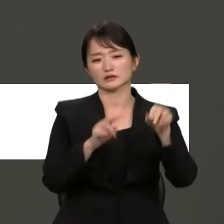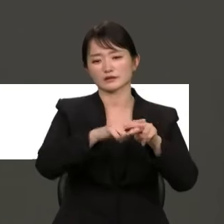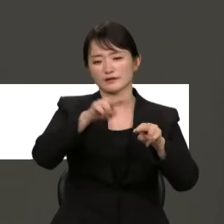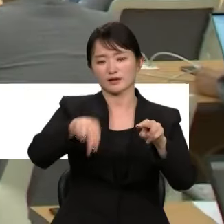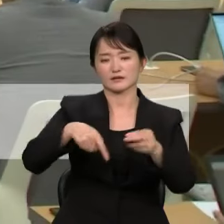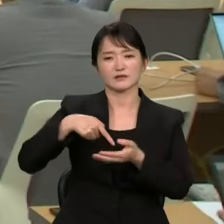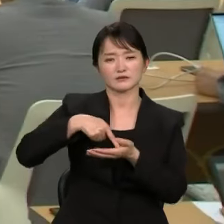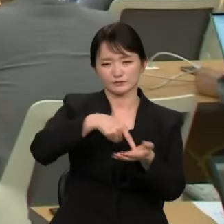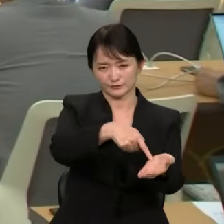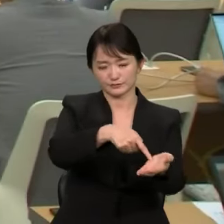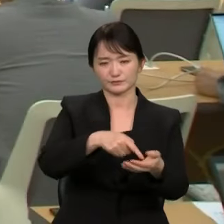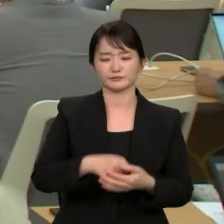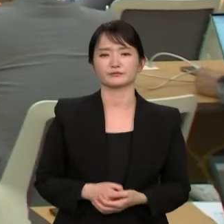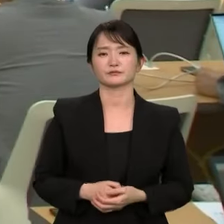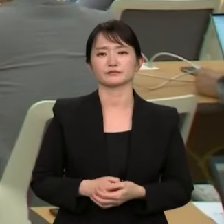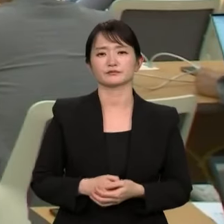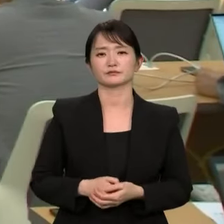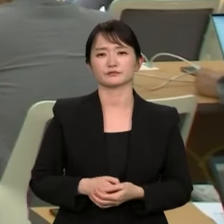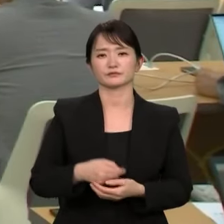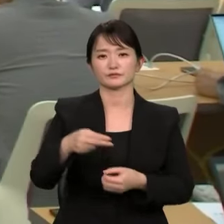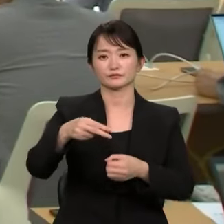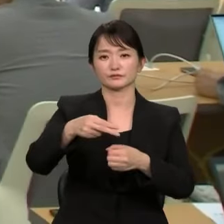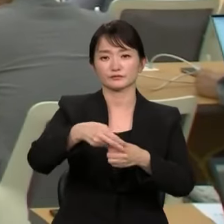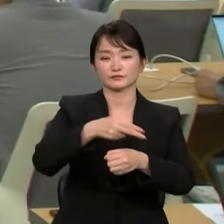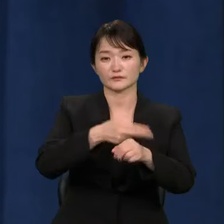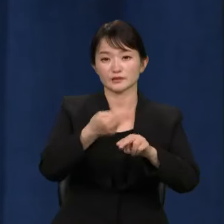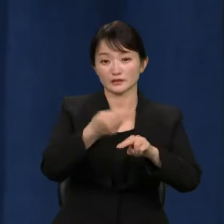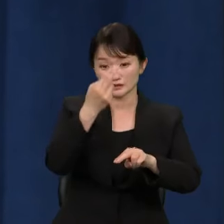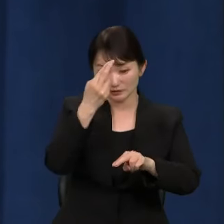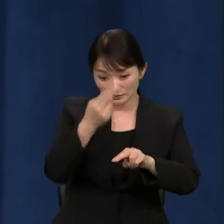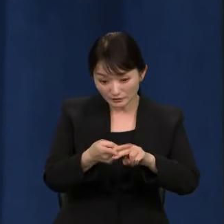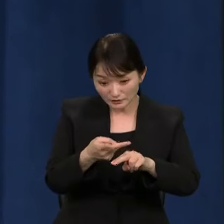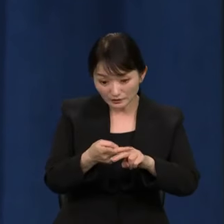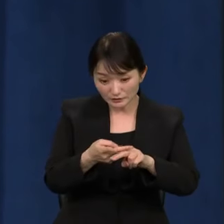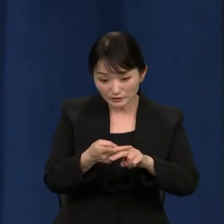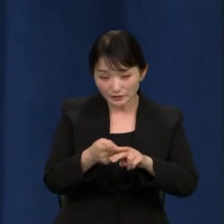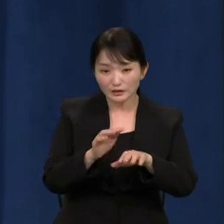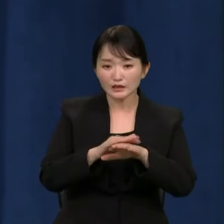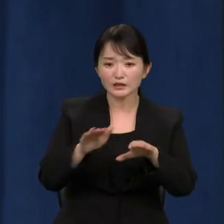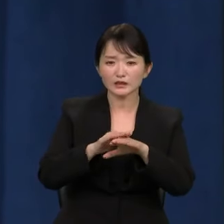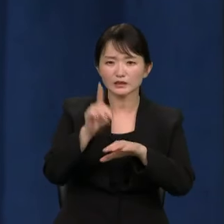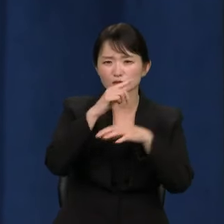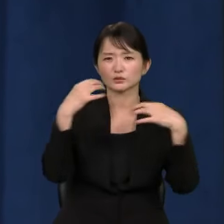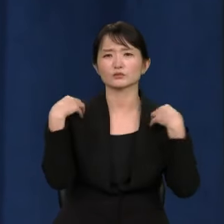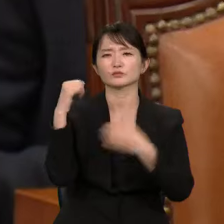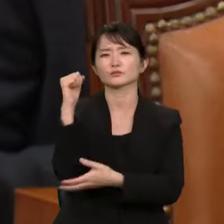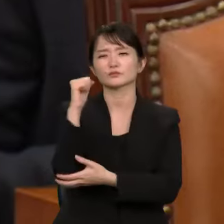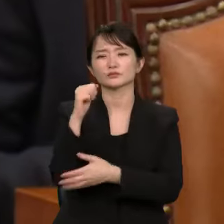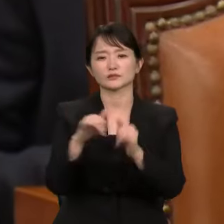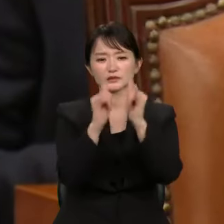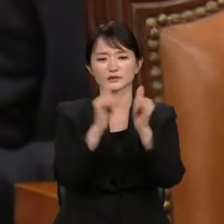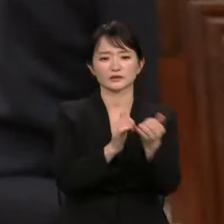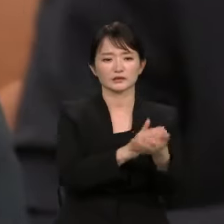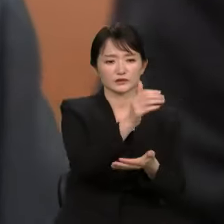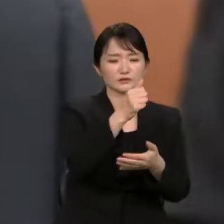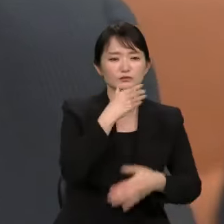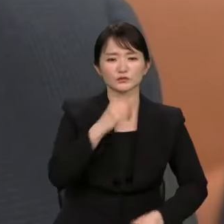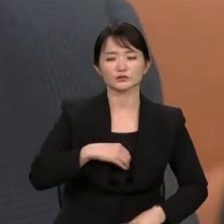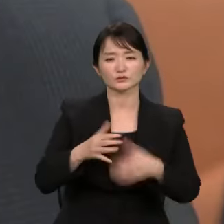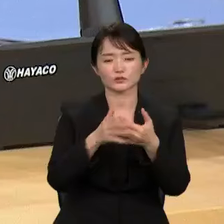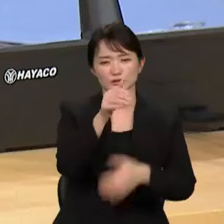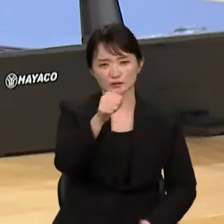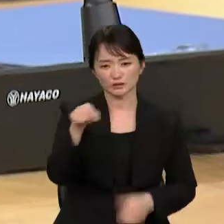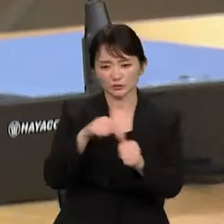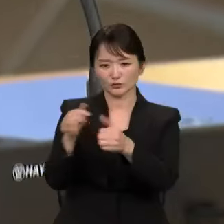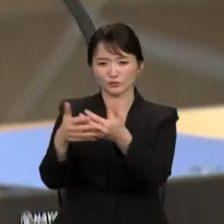있습니다. 의료 공백 사태를 풀어갈 정부도 흔들리고 있습니다. 사회수석과 복지부 장관, 교육부